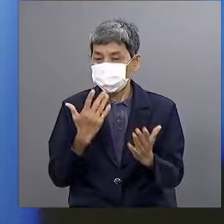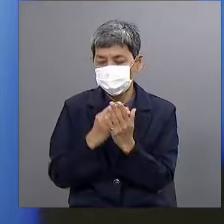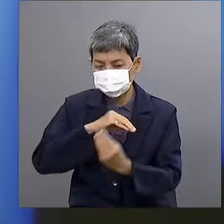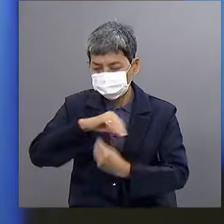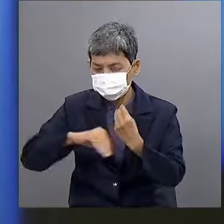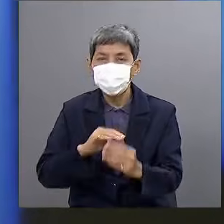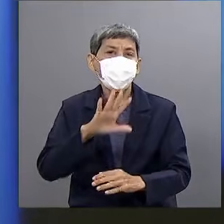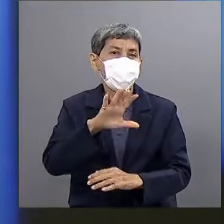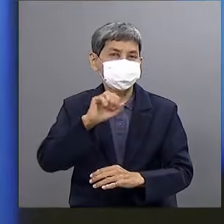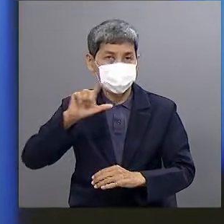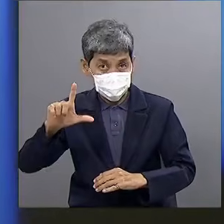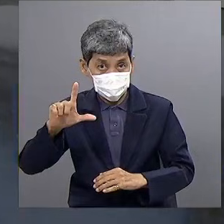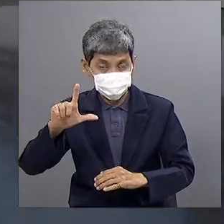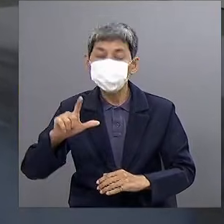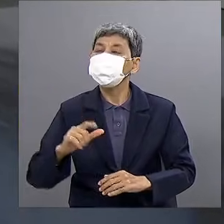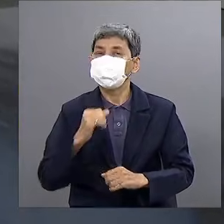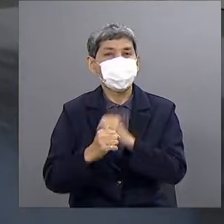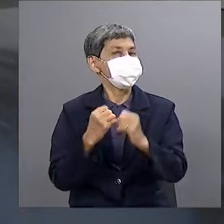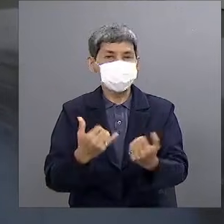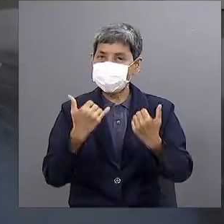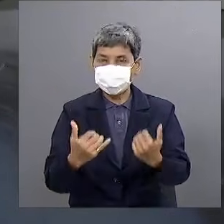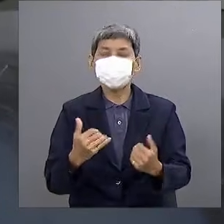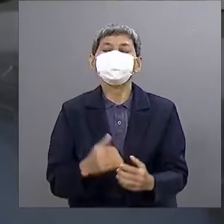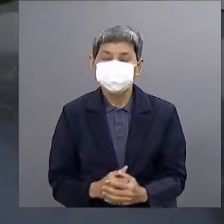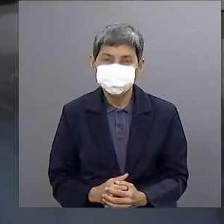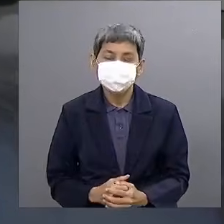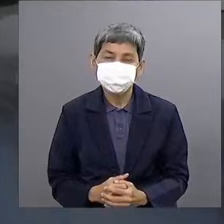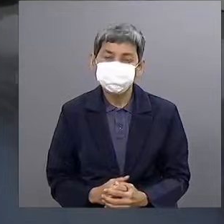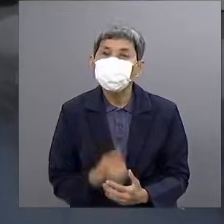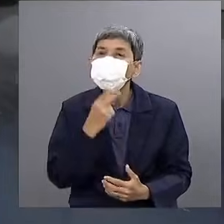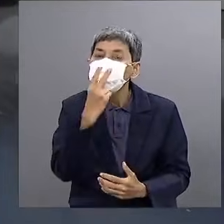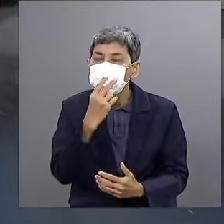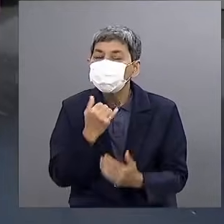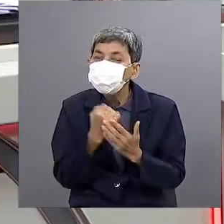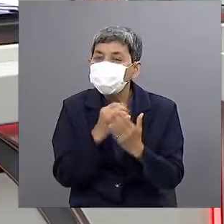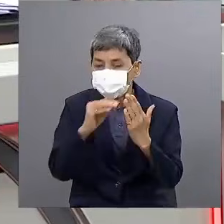าทแล้วก็จะเป็นตัวหลักของปีนี้ด้วยค่ะ ค่ะน่าจะต้องกระตุ้นกันในประเทศก่อนนะ ใช่ค่ะ ขอบคุณ